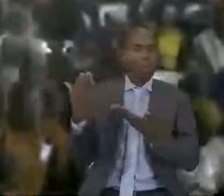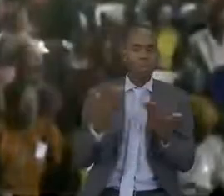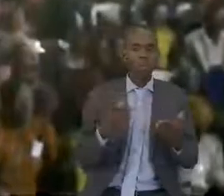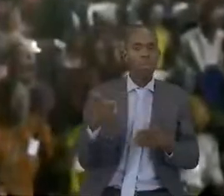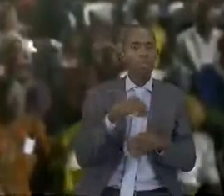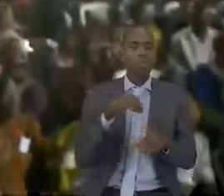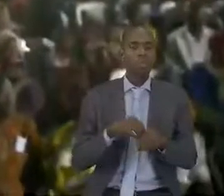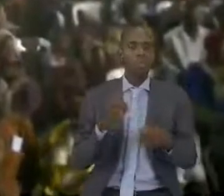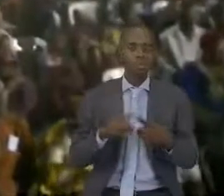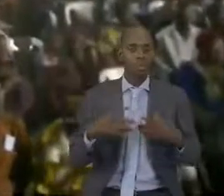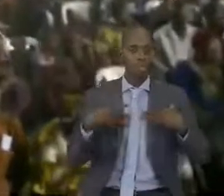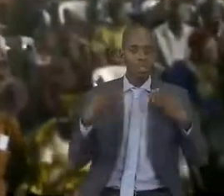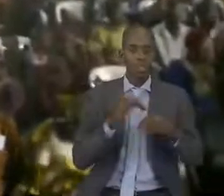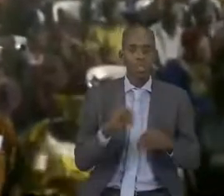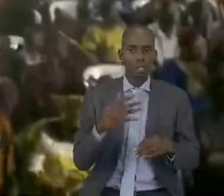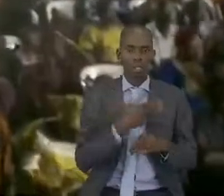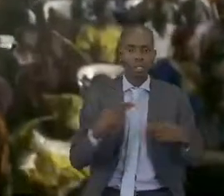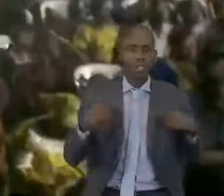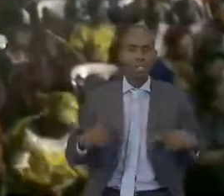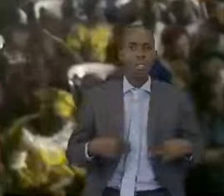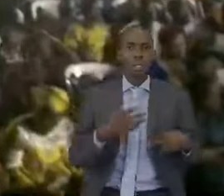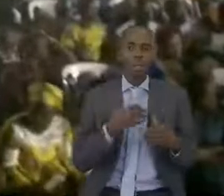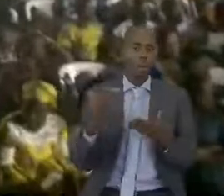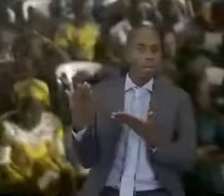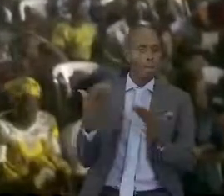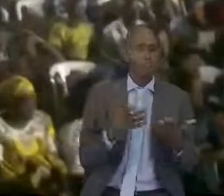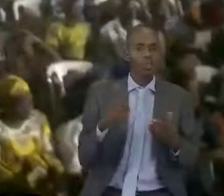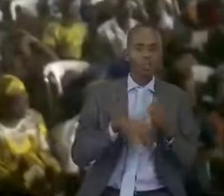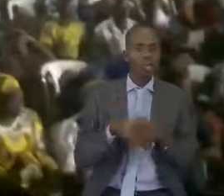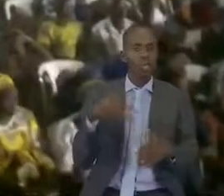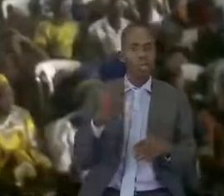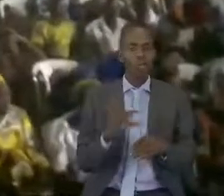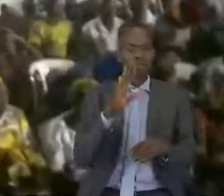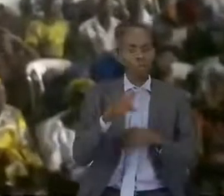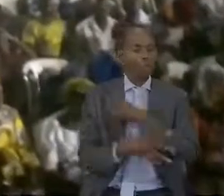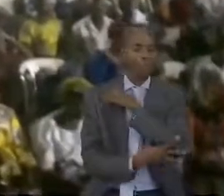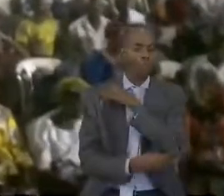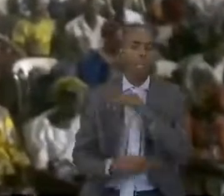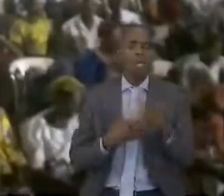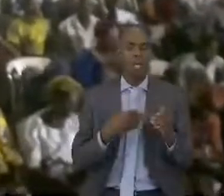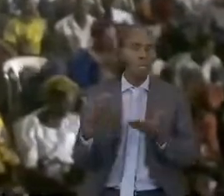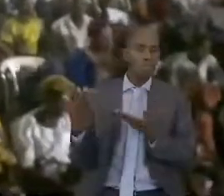dans la guérison et la bonne santé, comme il te sort de ta pauvreté,